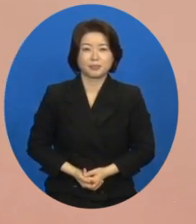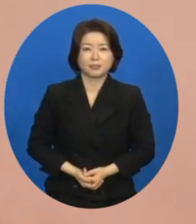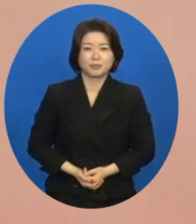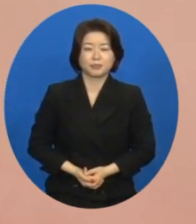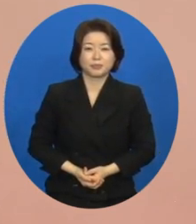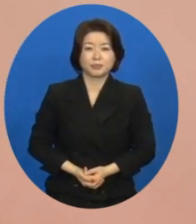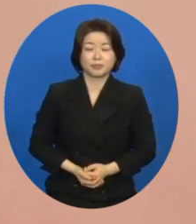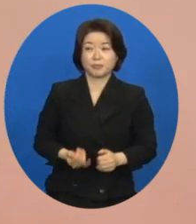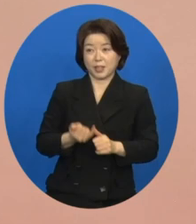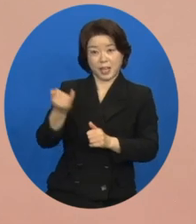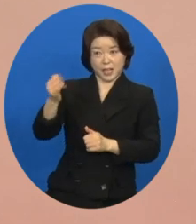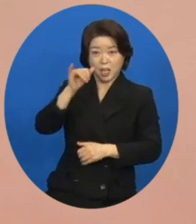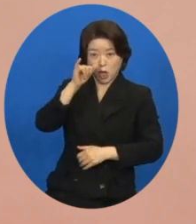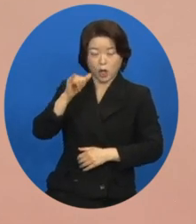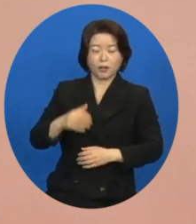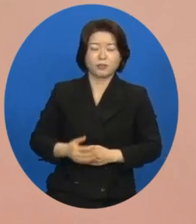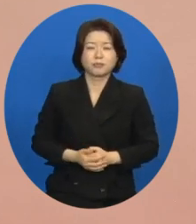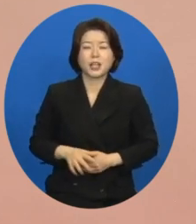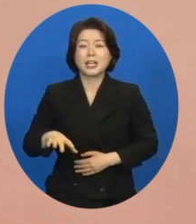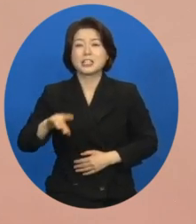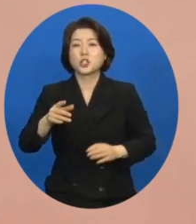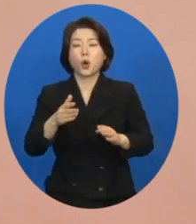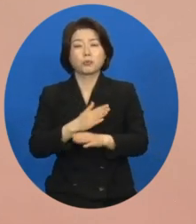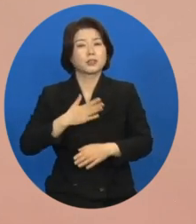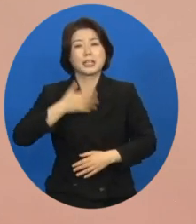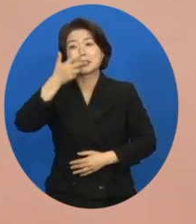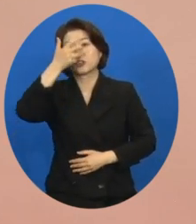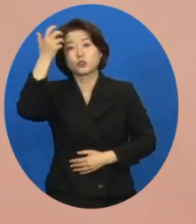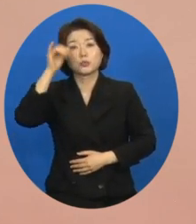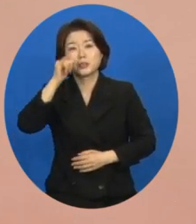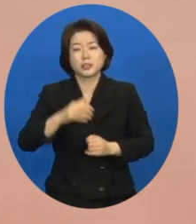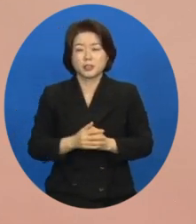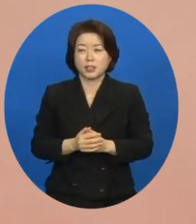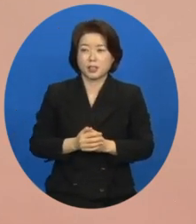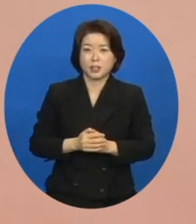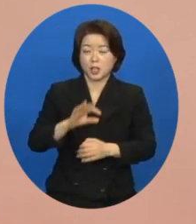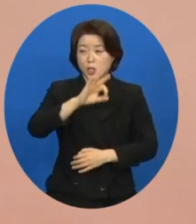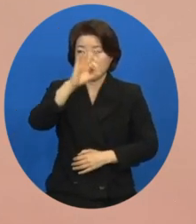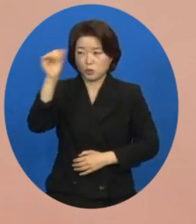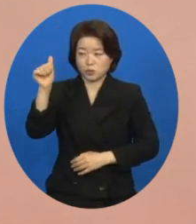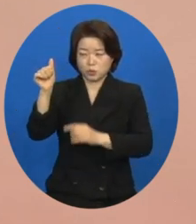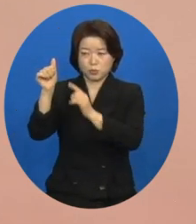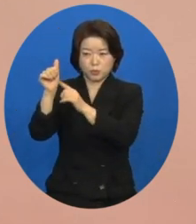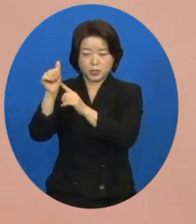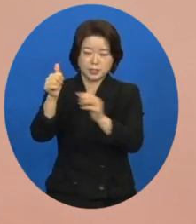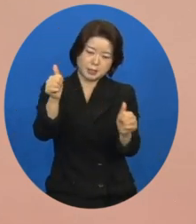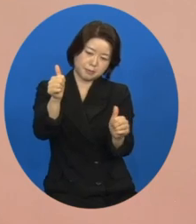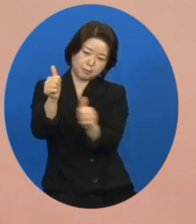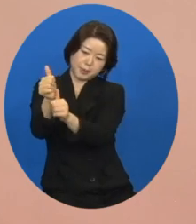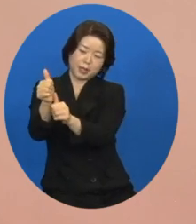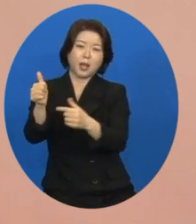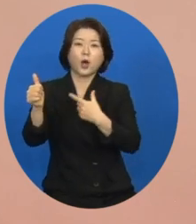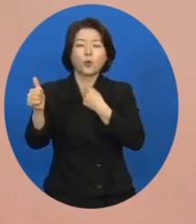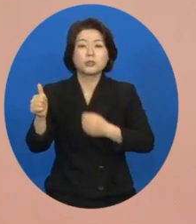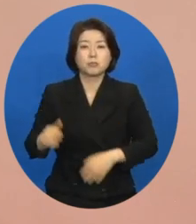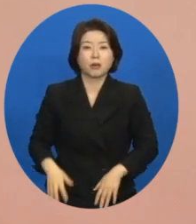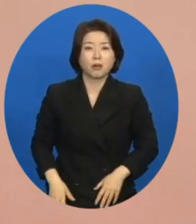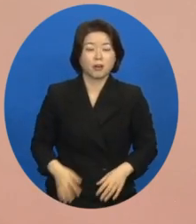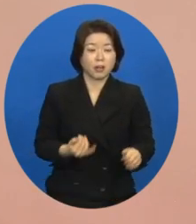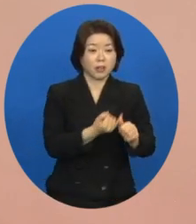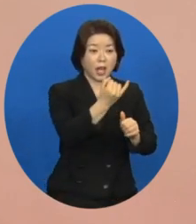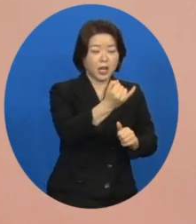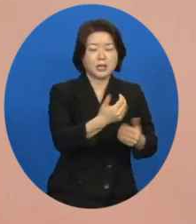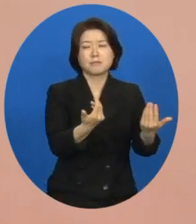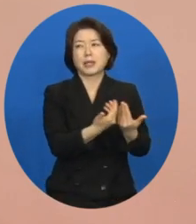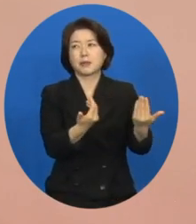아내가 있지만 처음부터 꿈이 있었어요. 유 목사님 부목으로 살아야 될 텐데. 아내가 반대해서